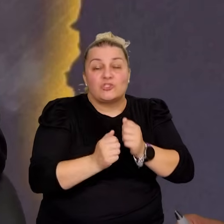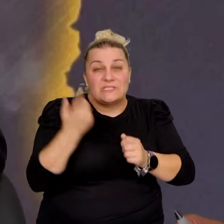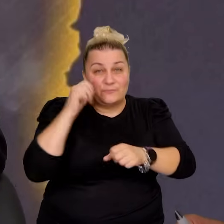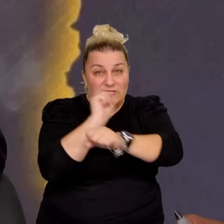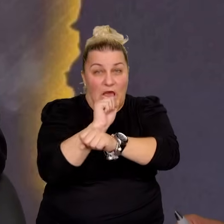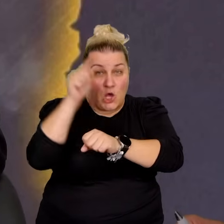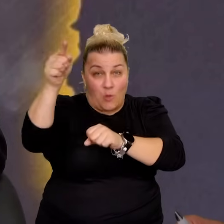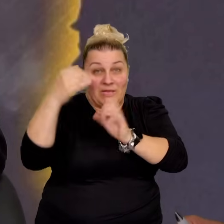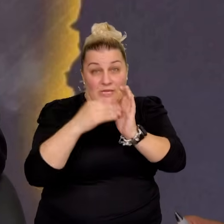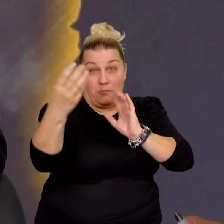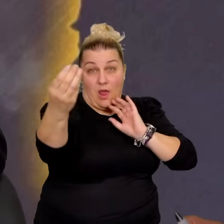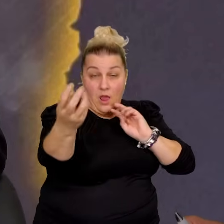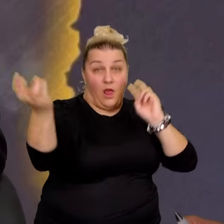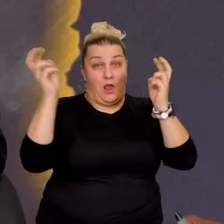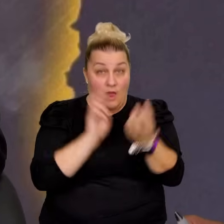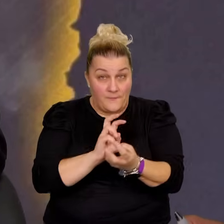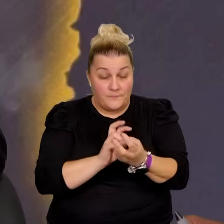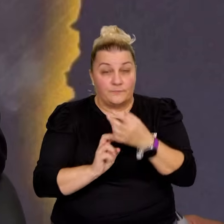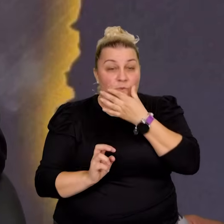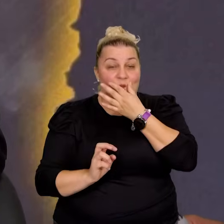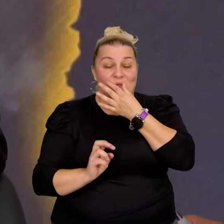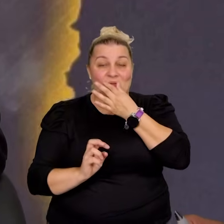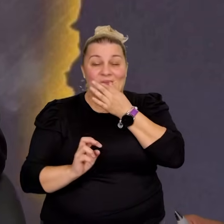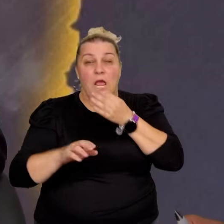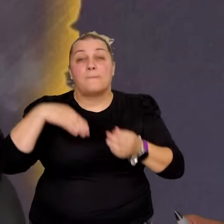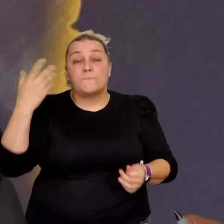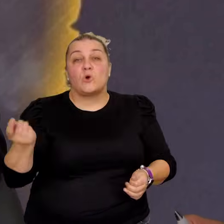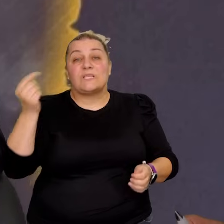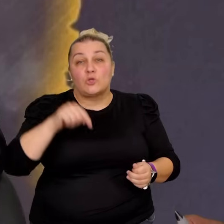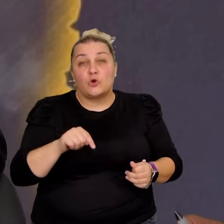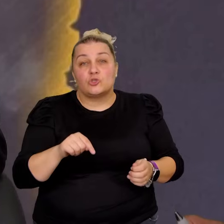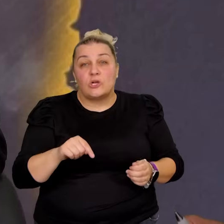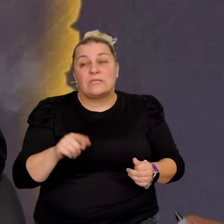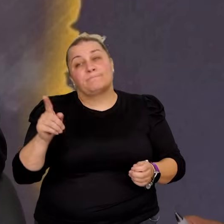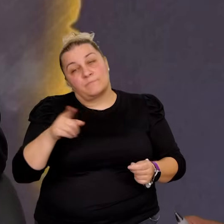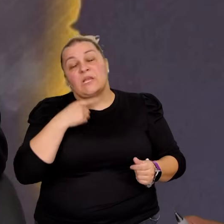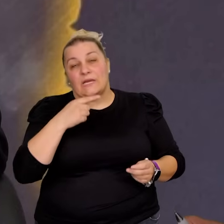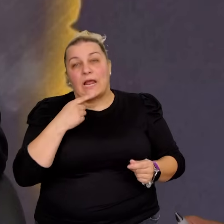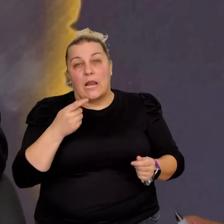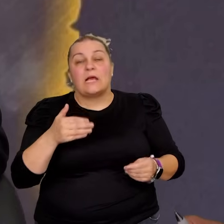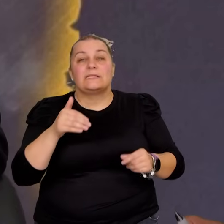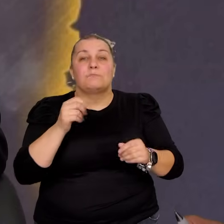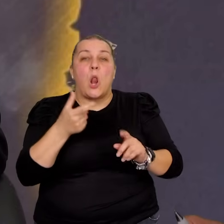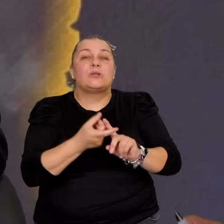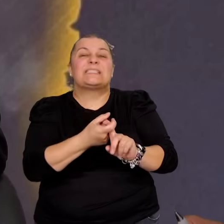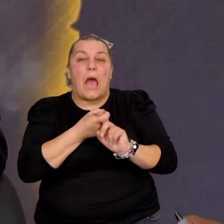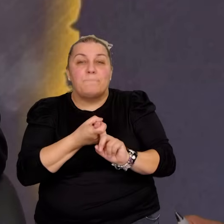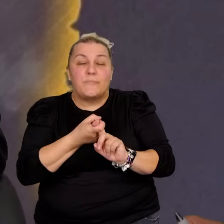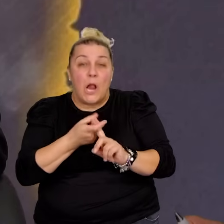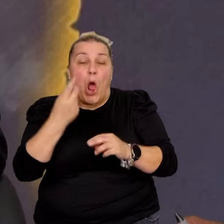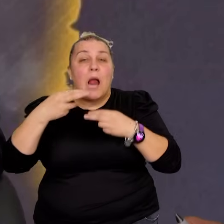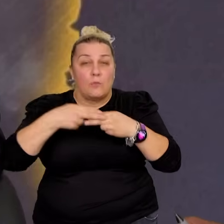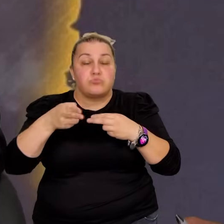bili zarobljeni s naše strane. Međutim, onda je poslije došla, malo ublažila to, rekla je da je zapelo, ali da će to